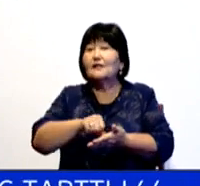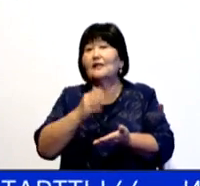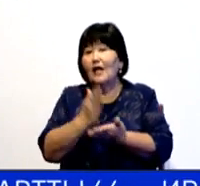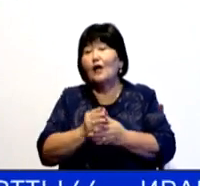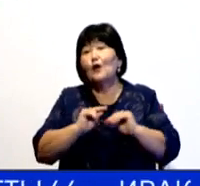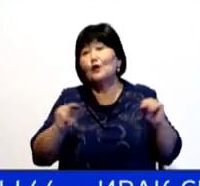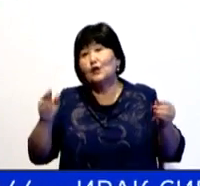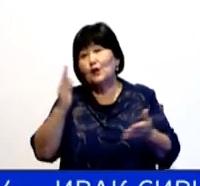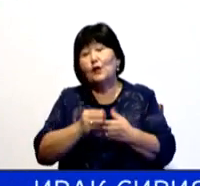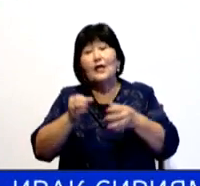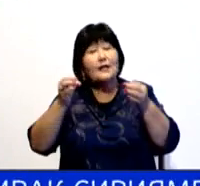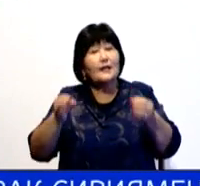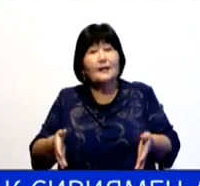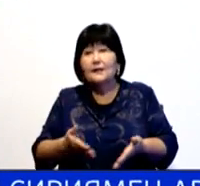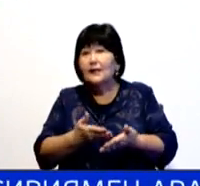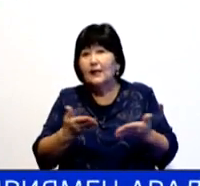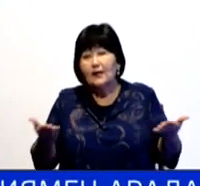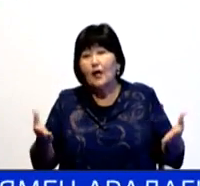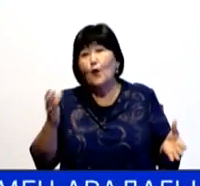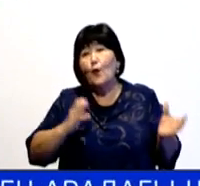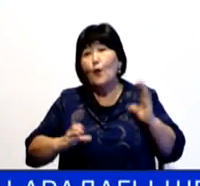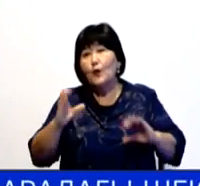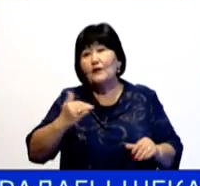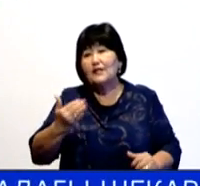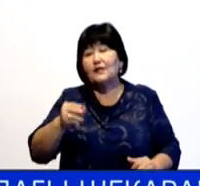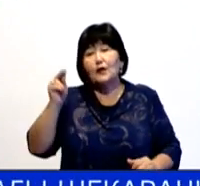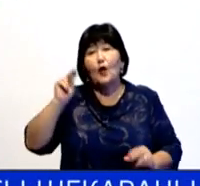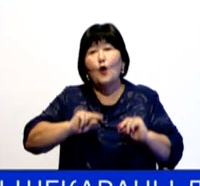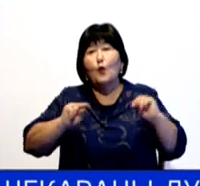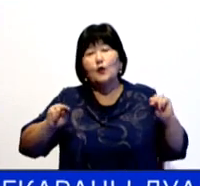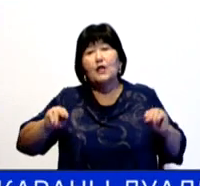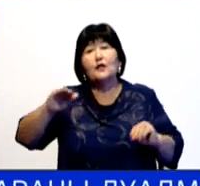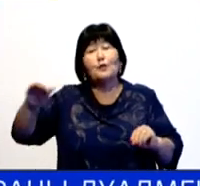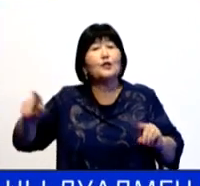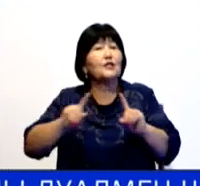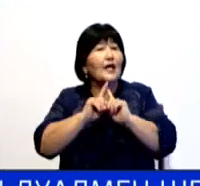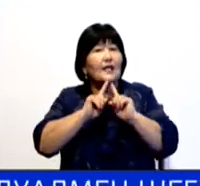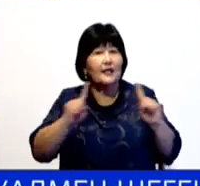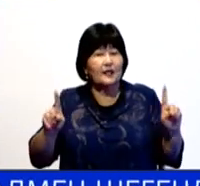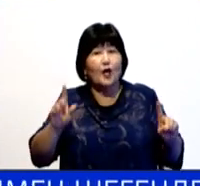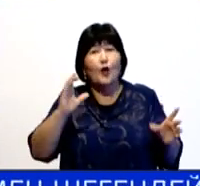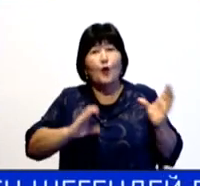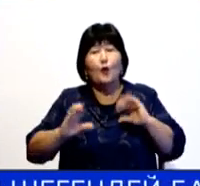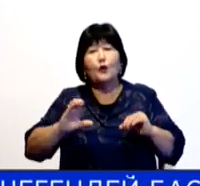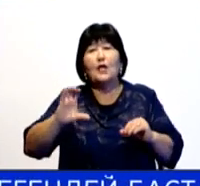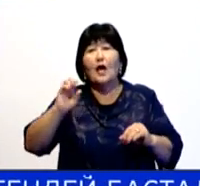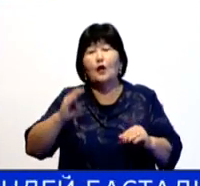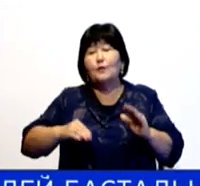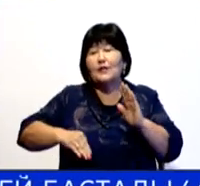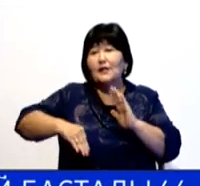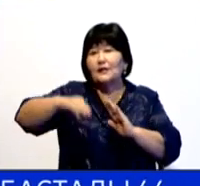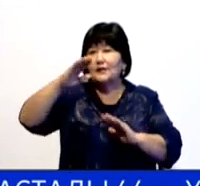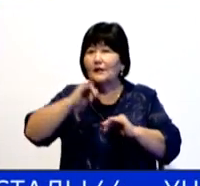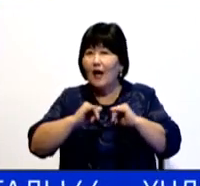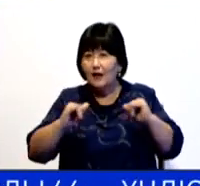келген осы университеттің оқытушысы біз үшін ерекше. Университеттің әлеуеті жыл санап артып келе